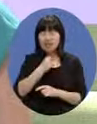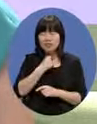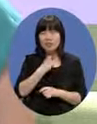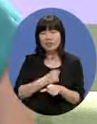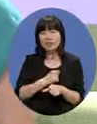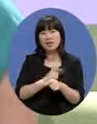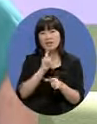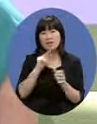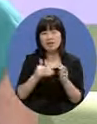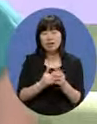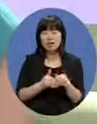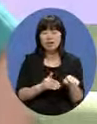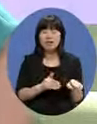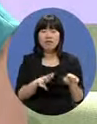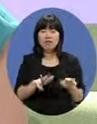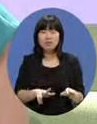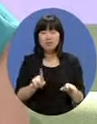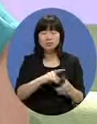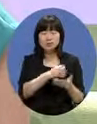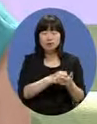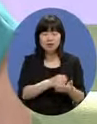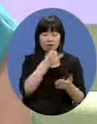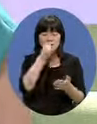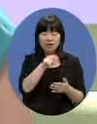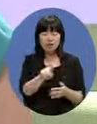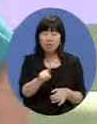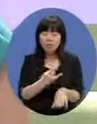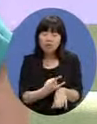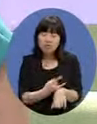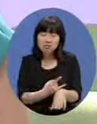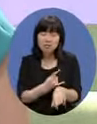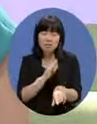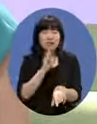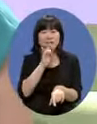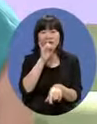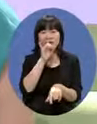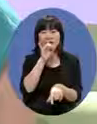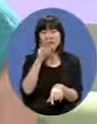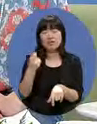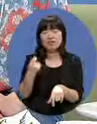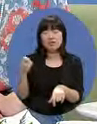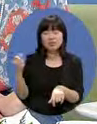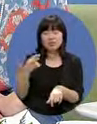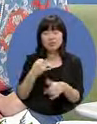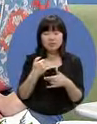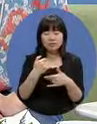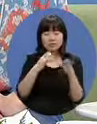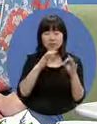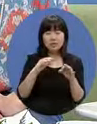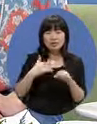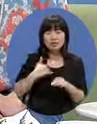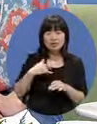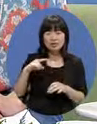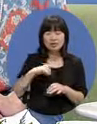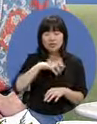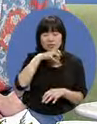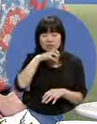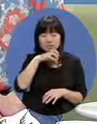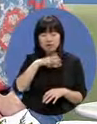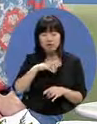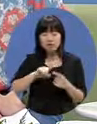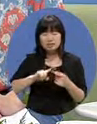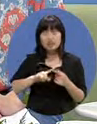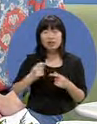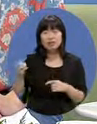좋겠다라고 말하는 거지. 옆집에는 뭘 받아오는데 야 넌 하면 뭐하냐 이렇게 하면 안 된다라는 거고, 밀령이도 자기가 어떤 불만이나